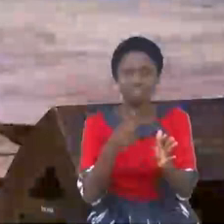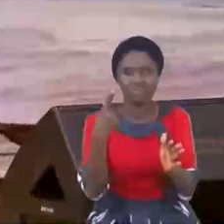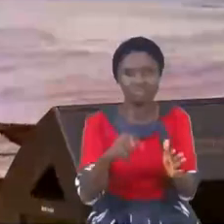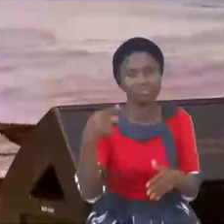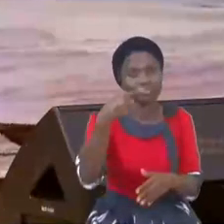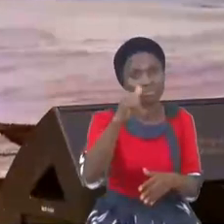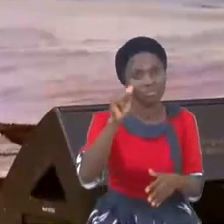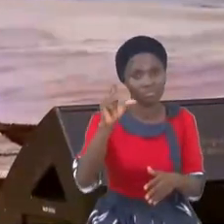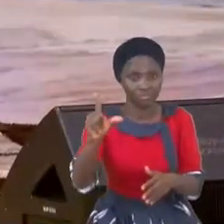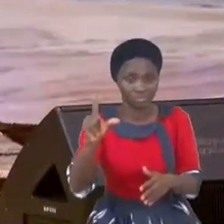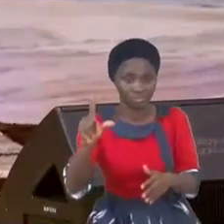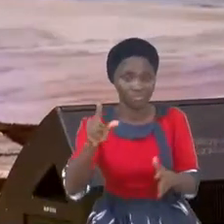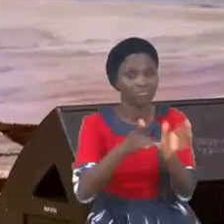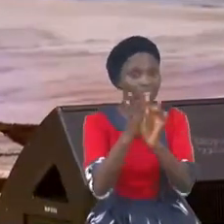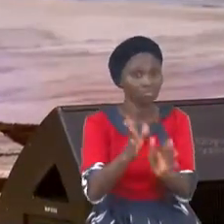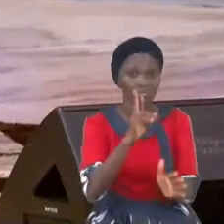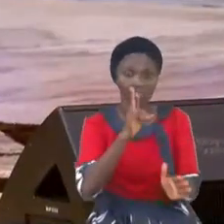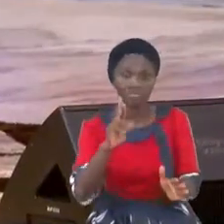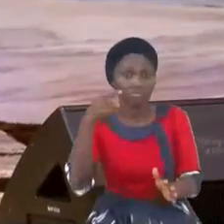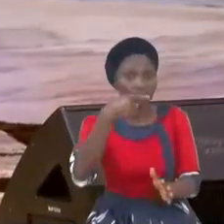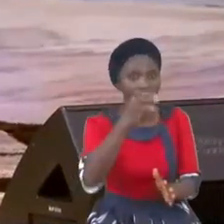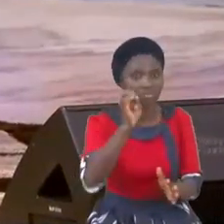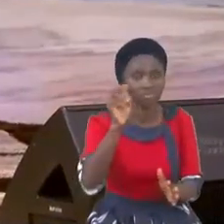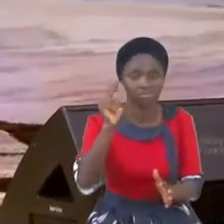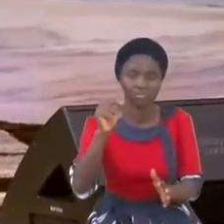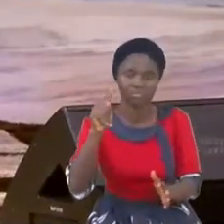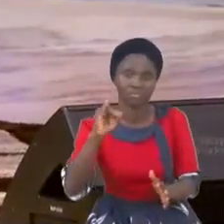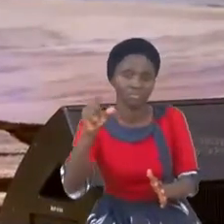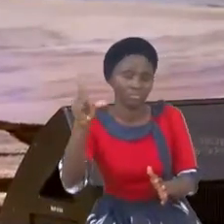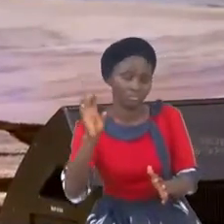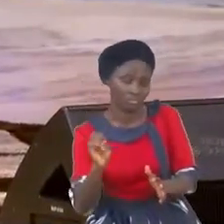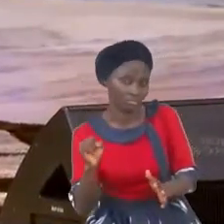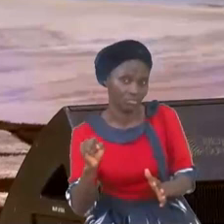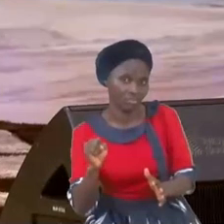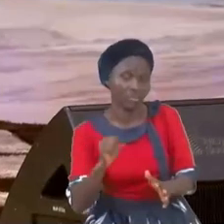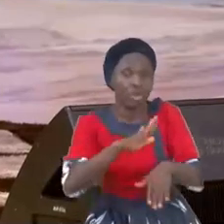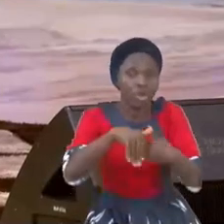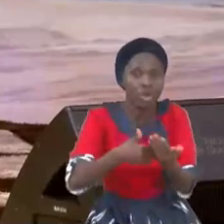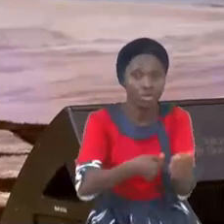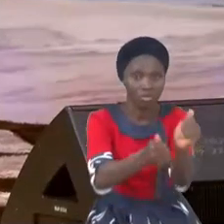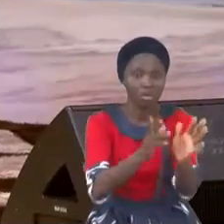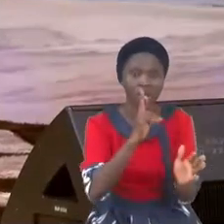païens, l'apôtre Paul était juif. En tant que juif,